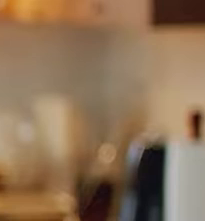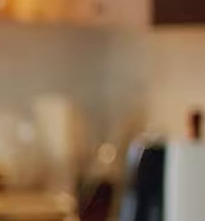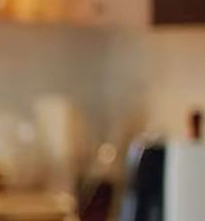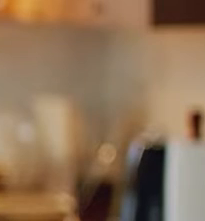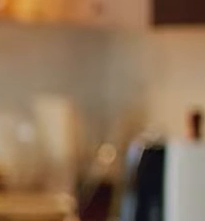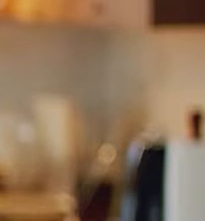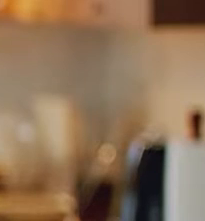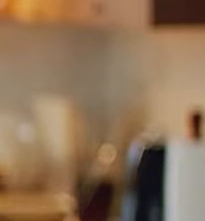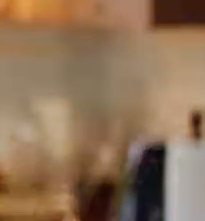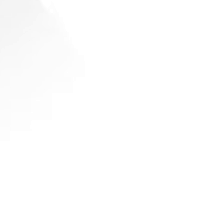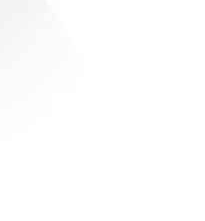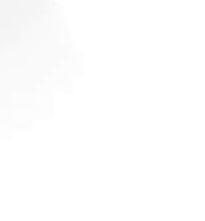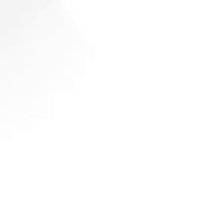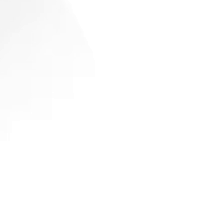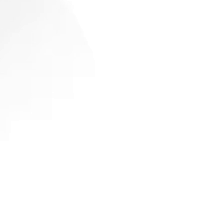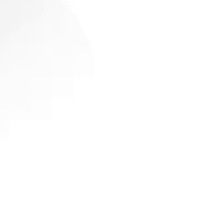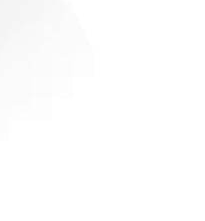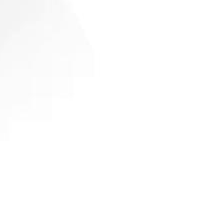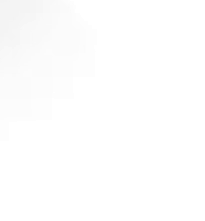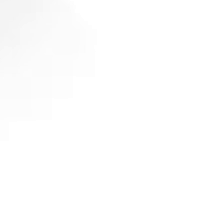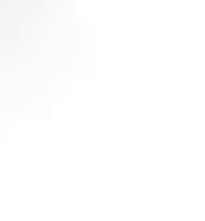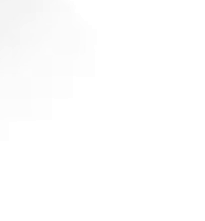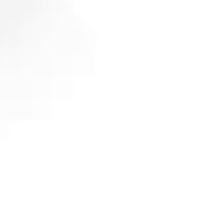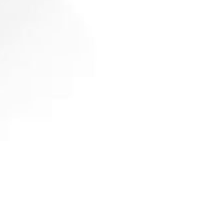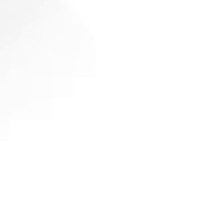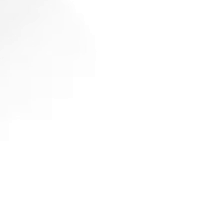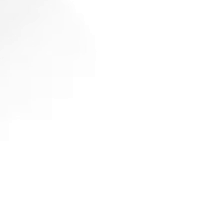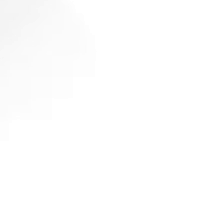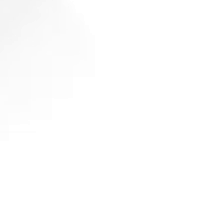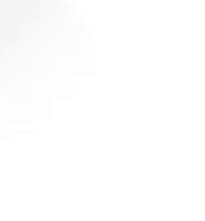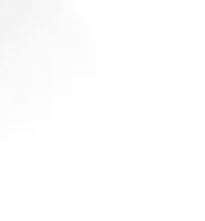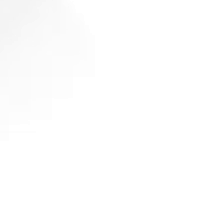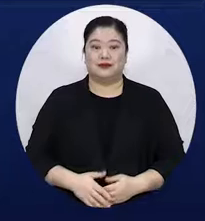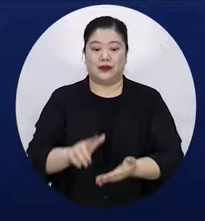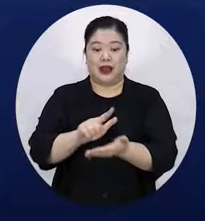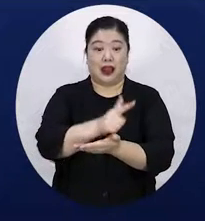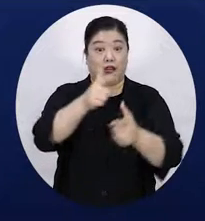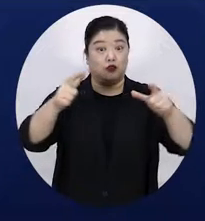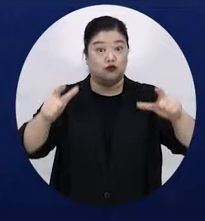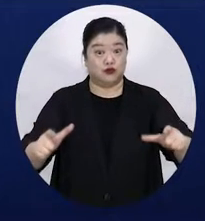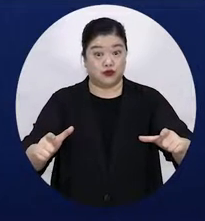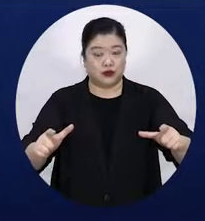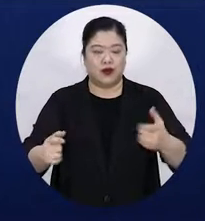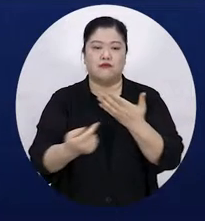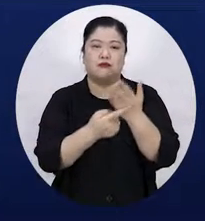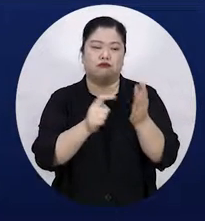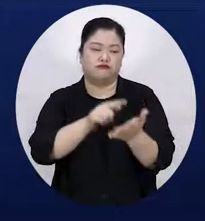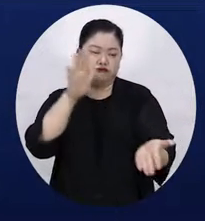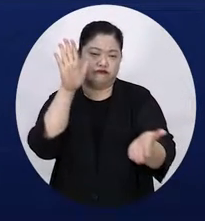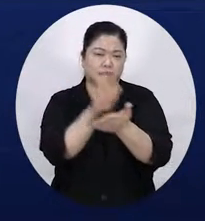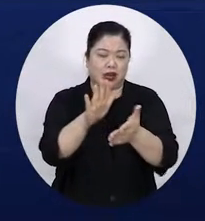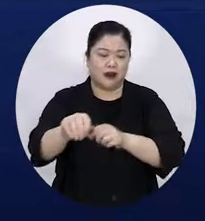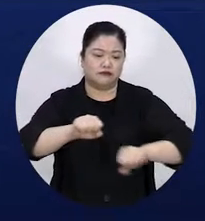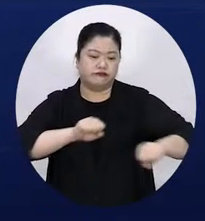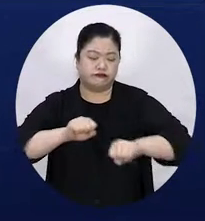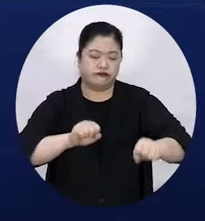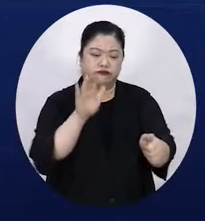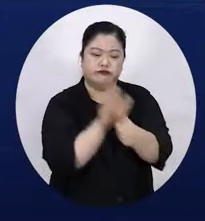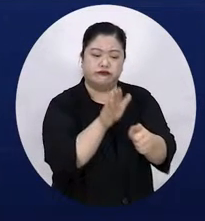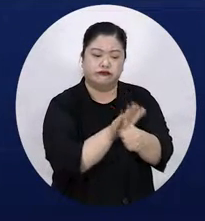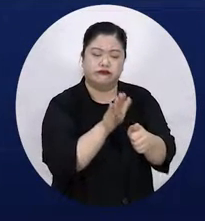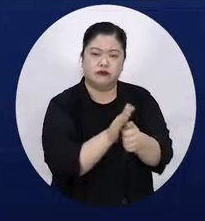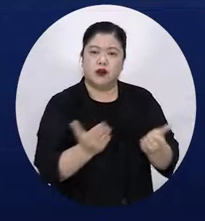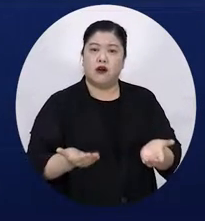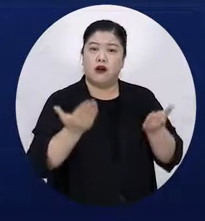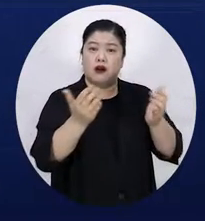안심하고 드세요. 아는 만큼 안심이 보여요. 강서구가 남다른 열정과 봉사정신으로